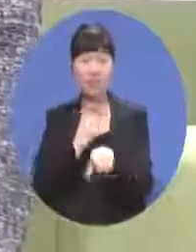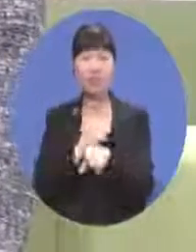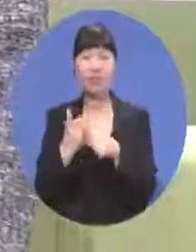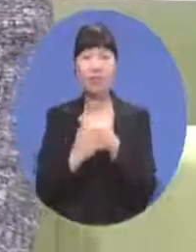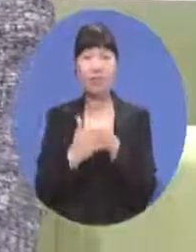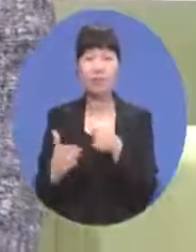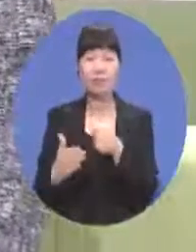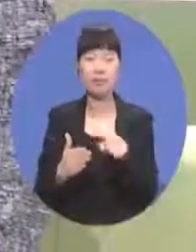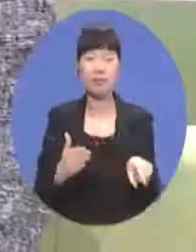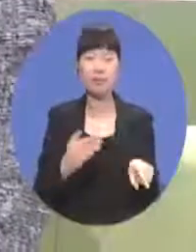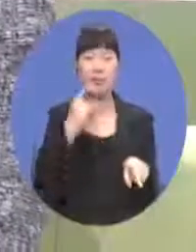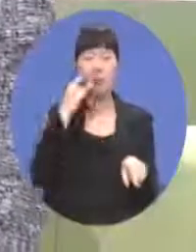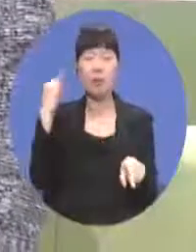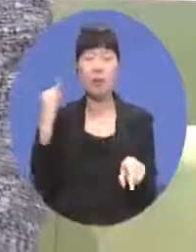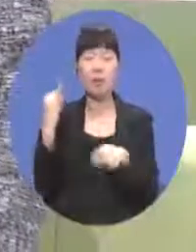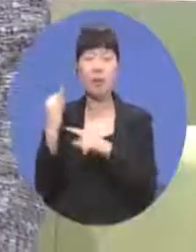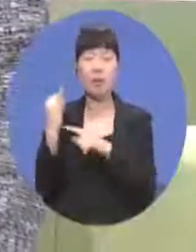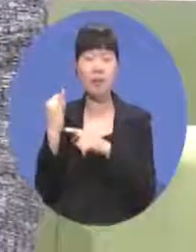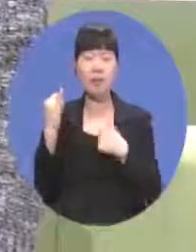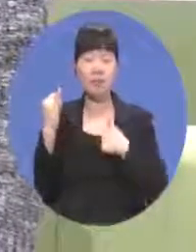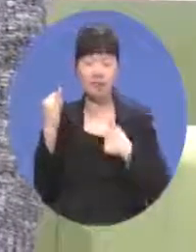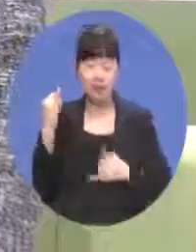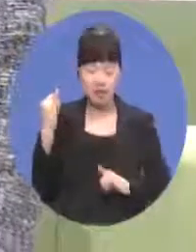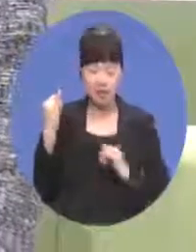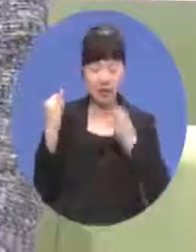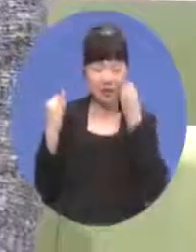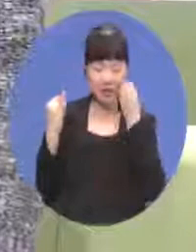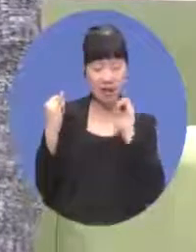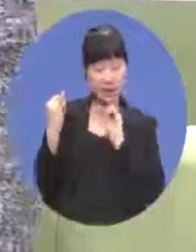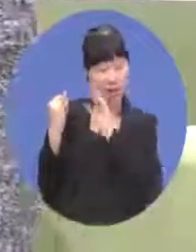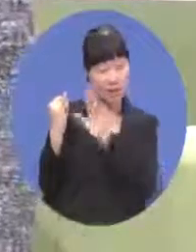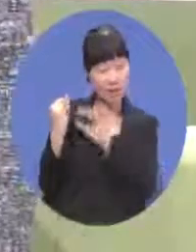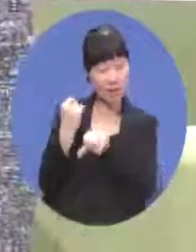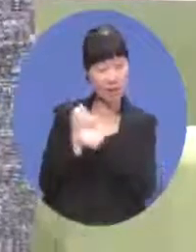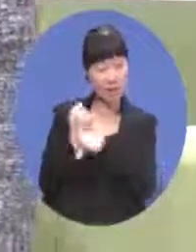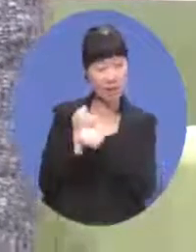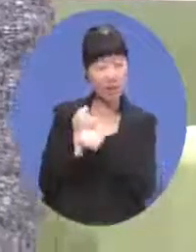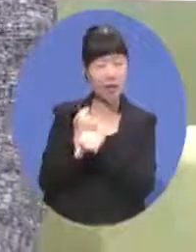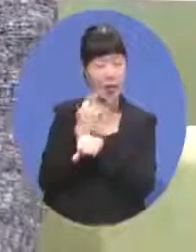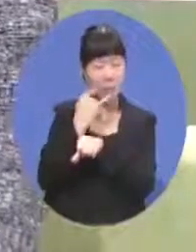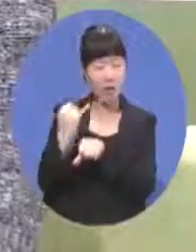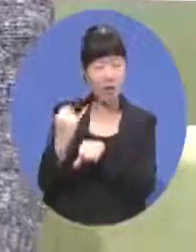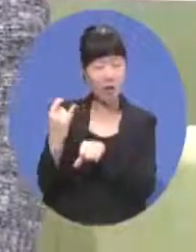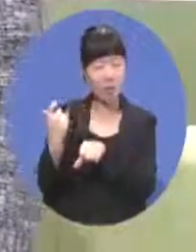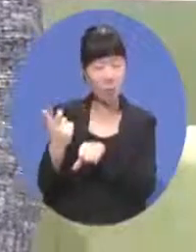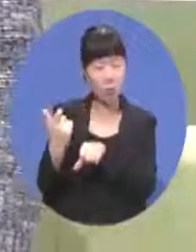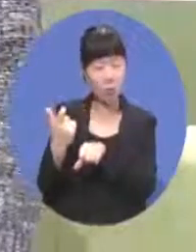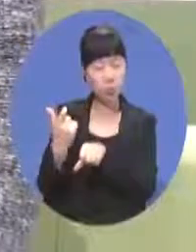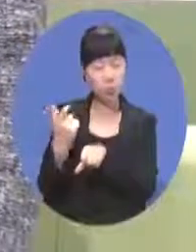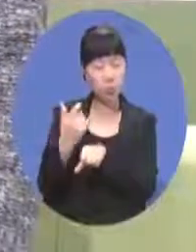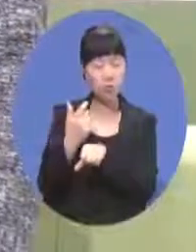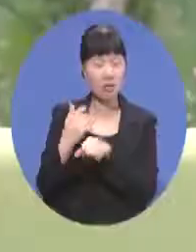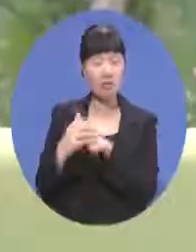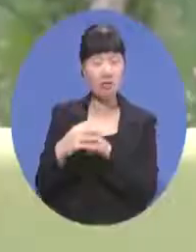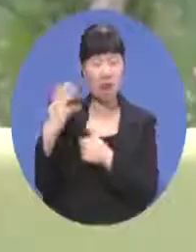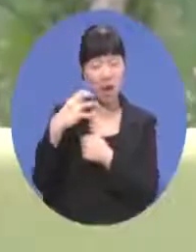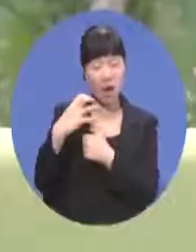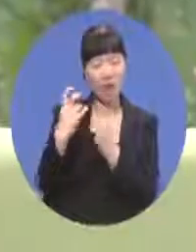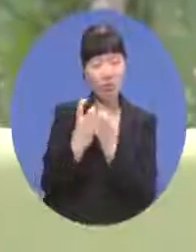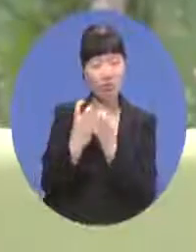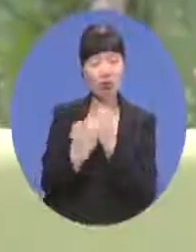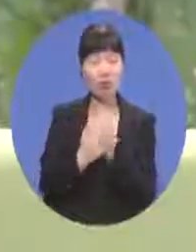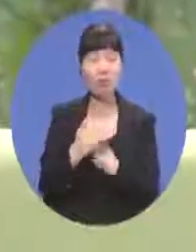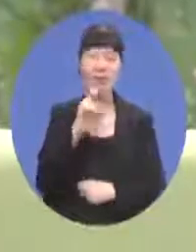되니까 아이고 또 엄마가 또 내가 또 좀 이상한 대답하면은 또 뭐라고 하지 않을까 생각해서 더 말을 못하는 경우가 있어요. 네네.